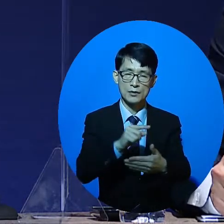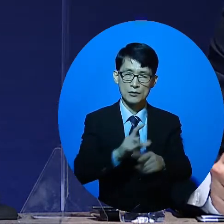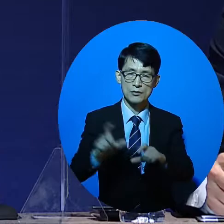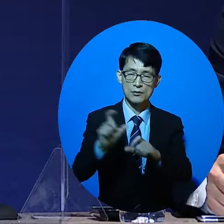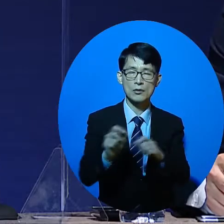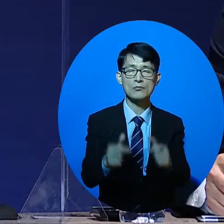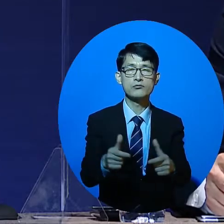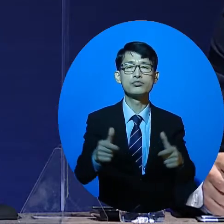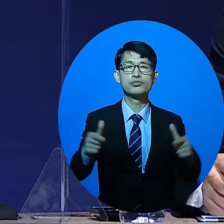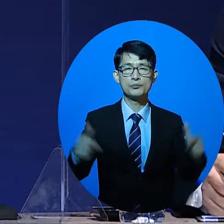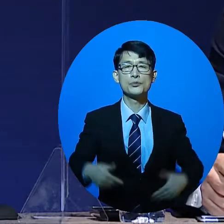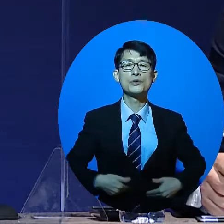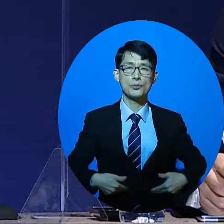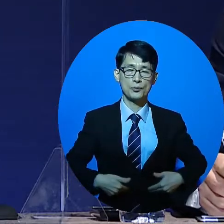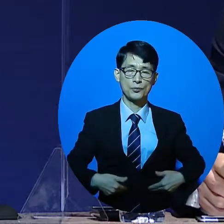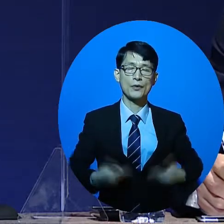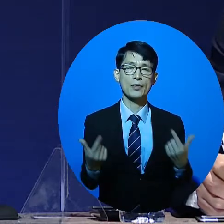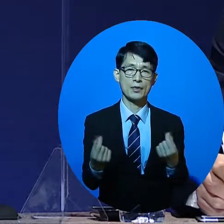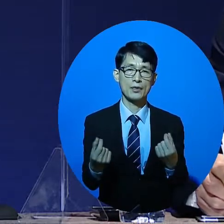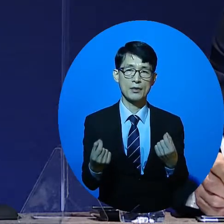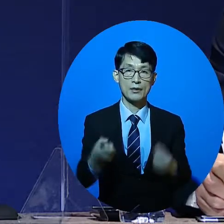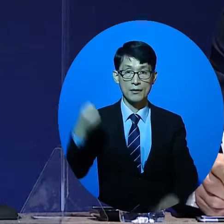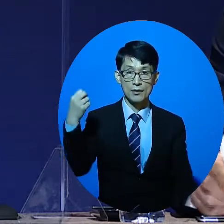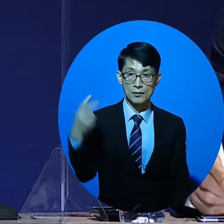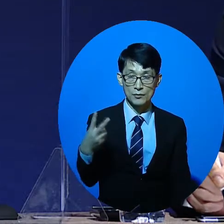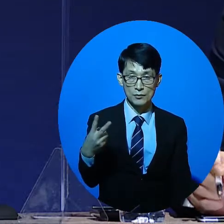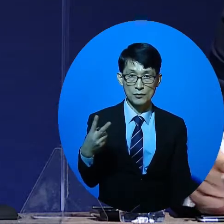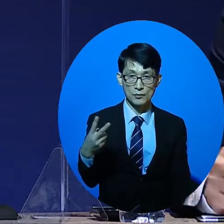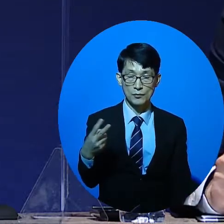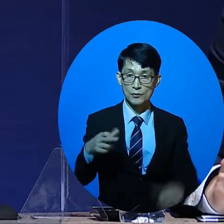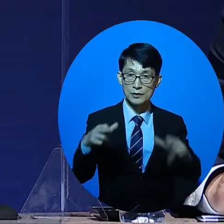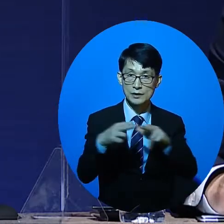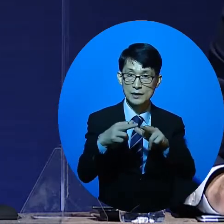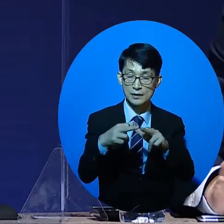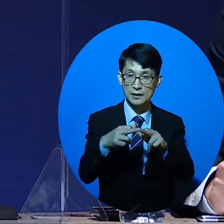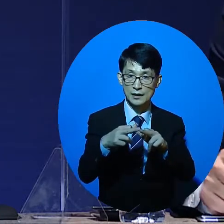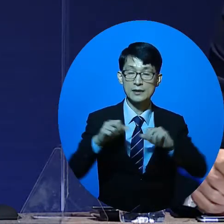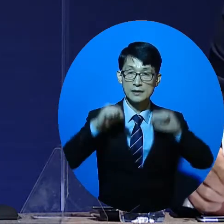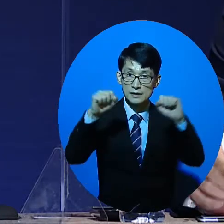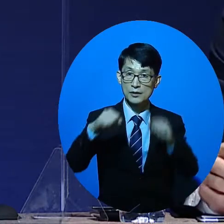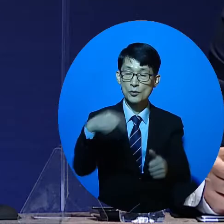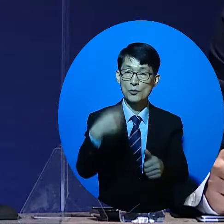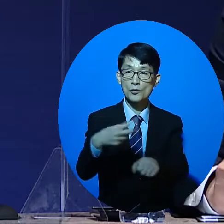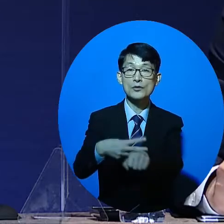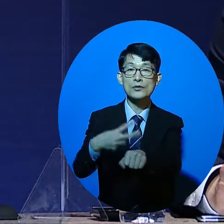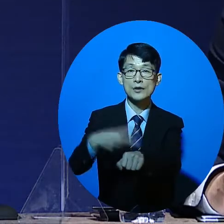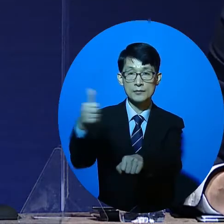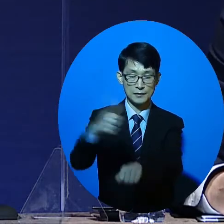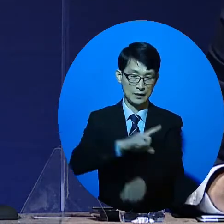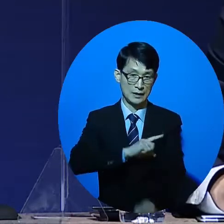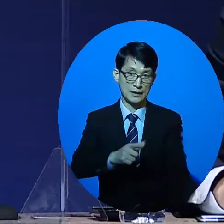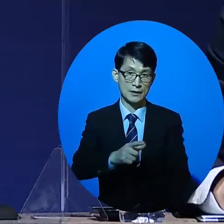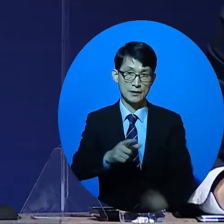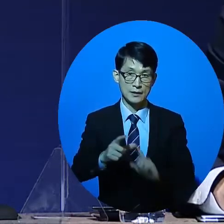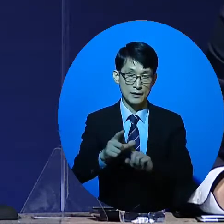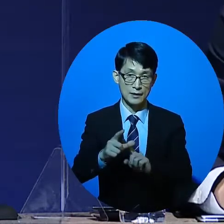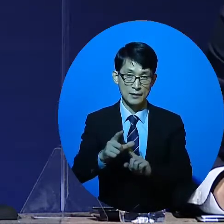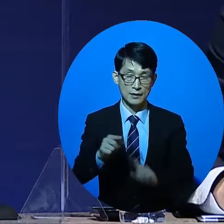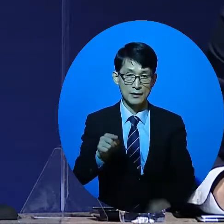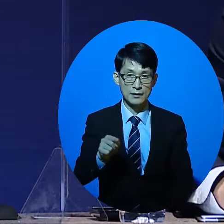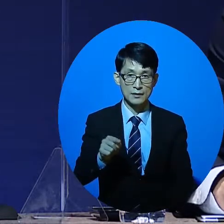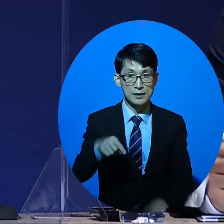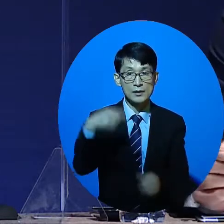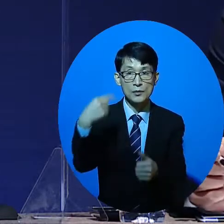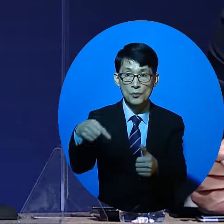않겠나 이렇게 보입니다. 또한 이제 지도자 자격증에 있어서도 여러 가지 이제 문제가 있는데 비장애인과 장애인 체육의